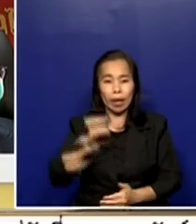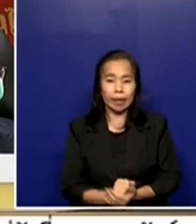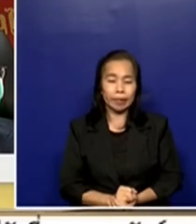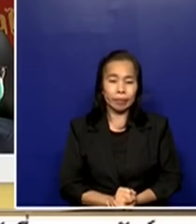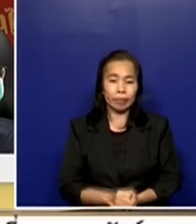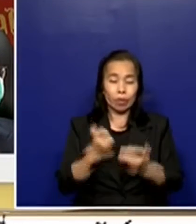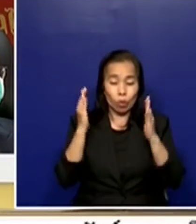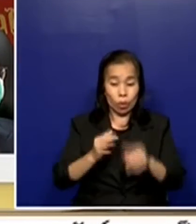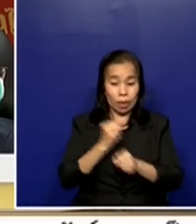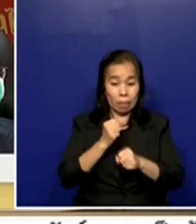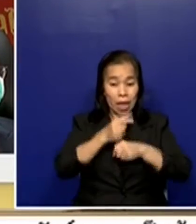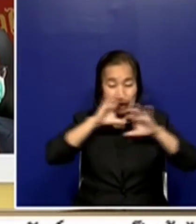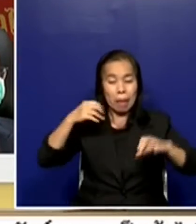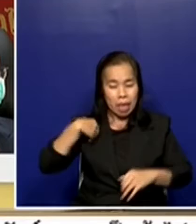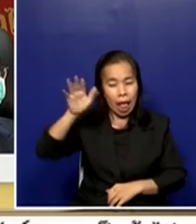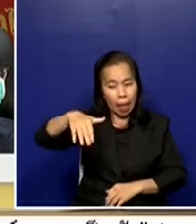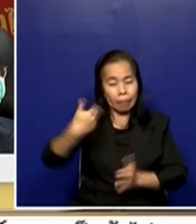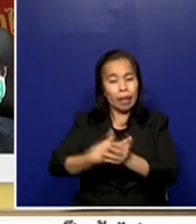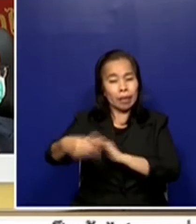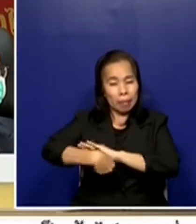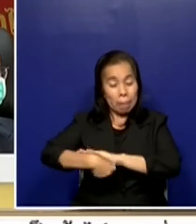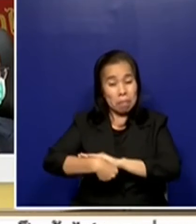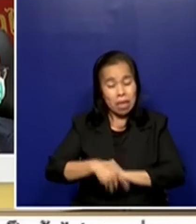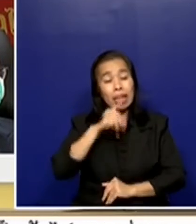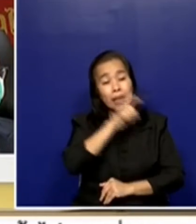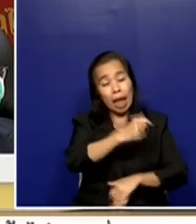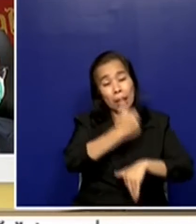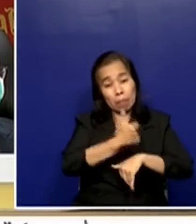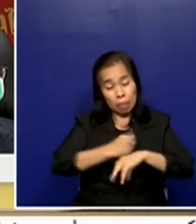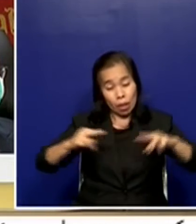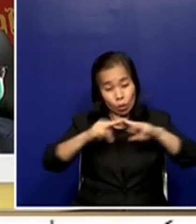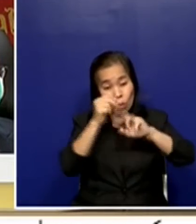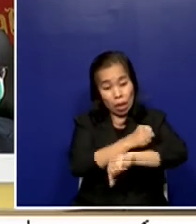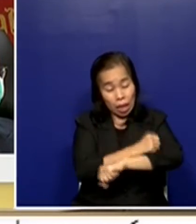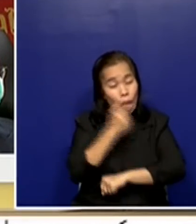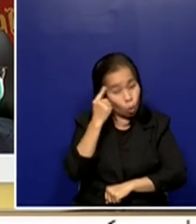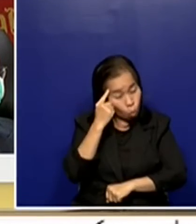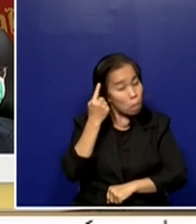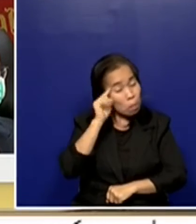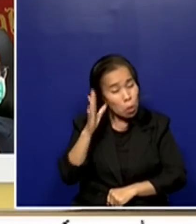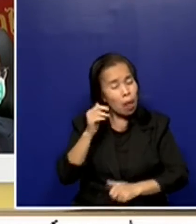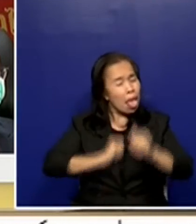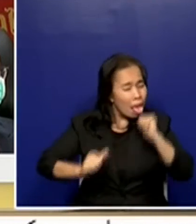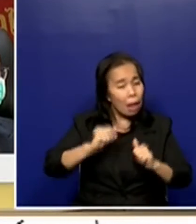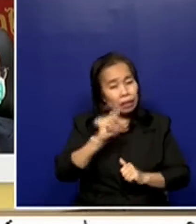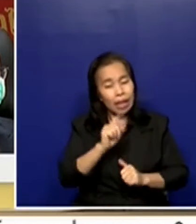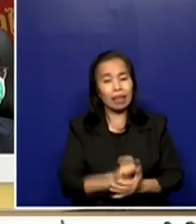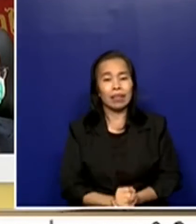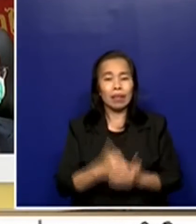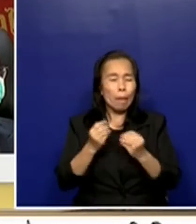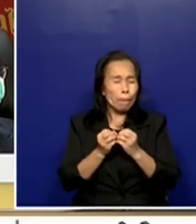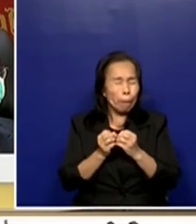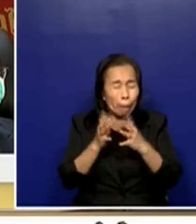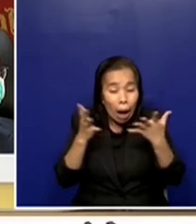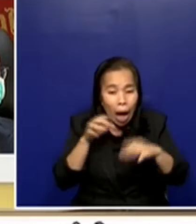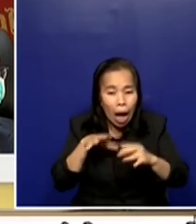แถมยเจาหนาที่รัดเก็บสวยใต้โต๊ไม่สร้างวาท่ไม่รู้ไม่เห็นหรือแ้งมองไม่เห็กันแน่จนสุดท้ายโป๊ะแตกโค